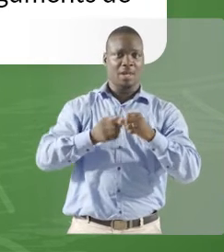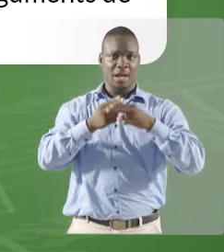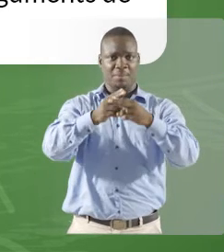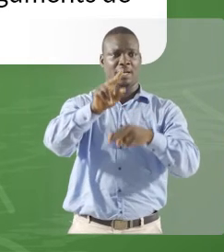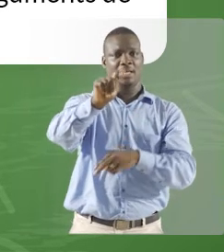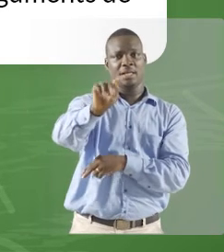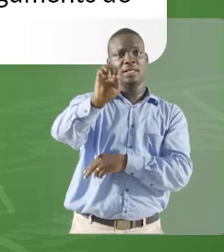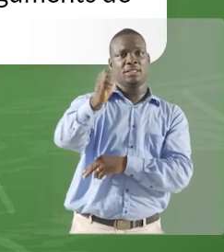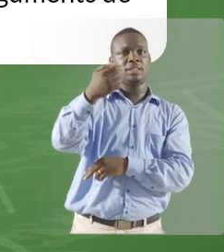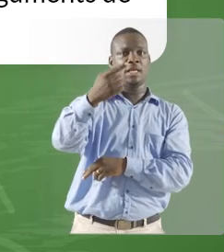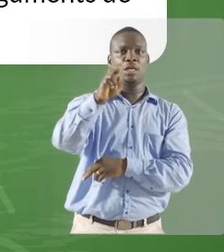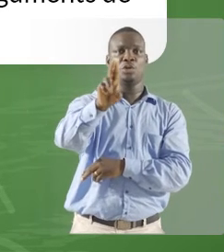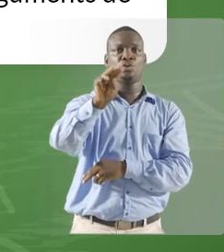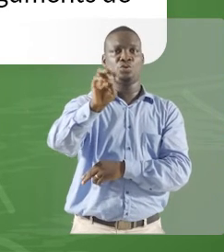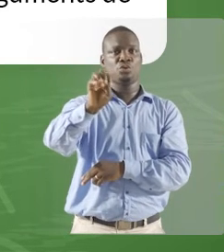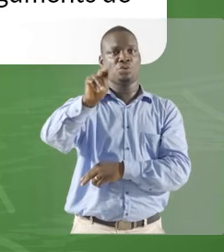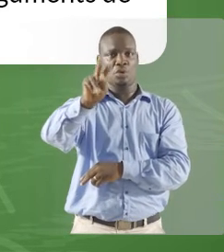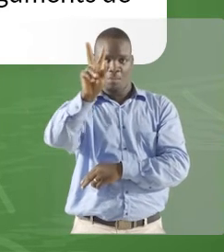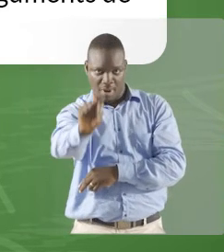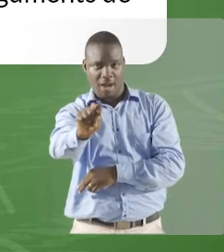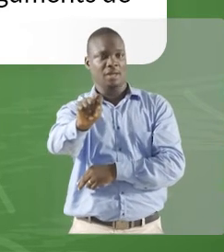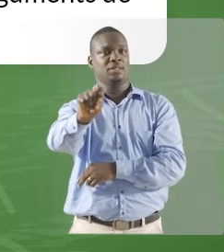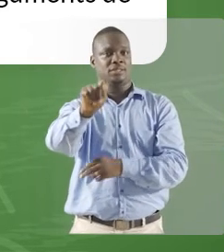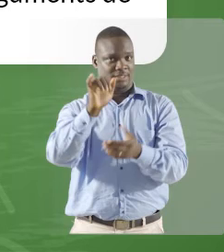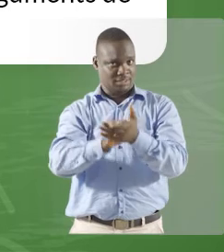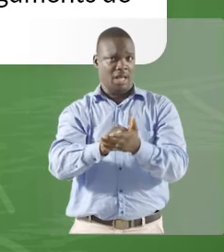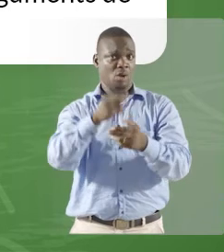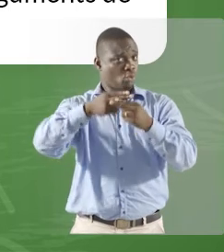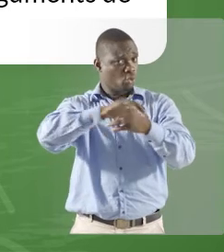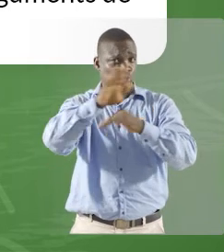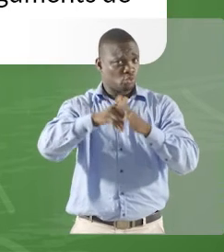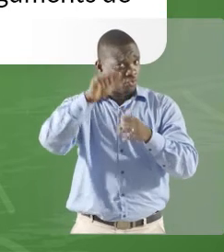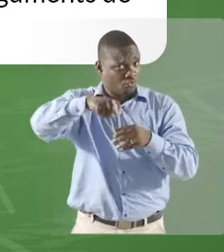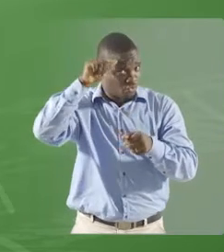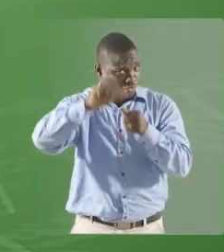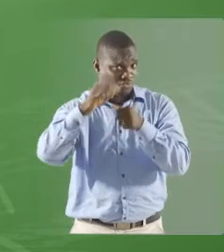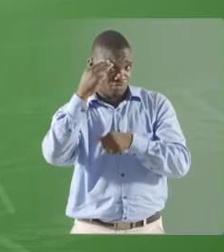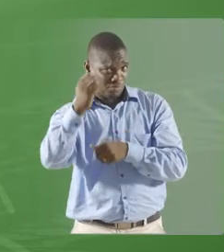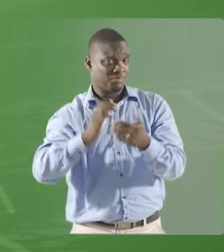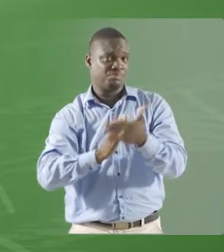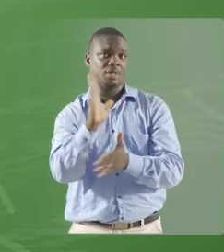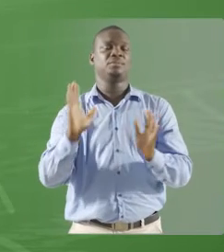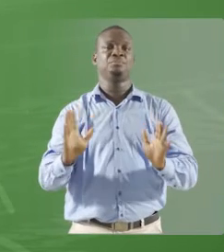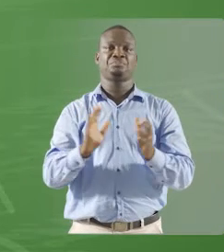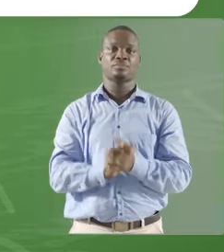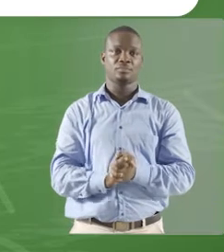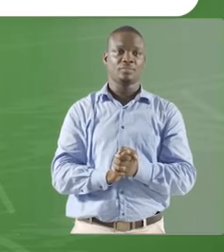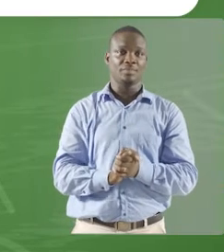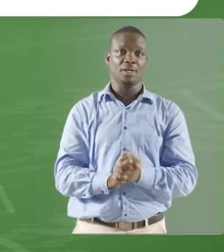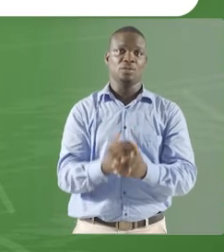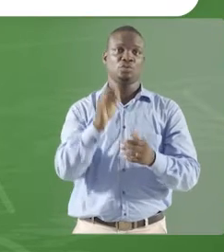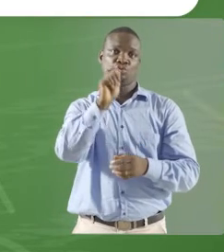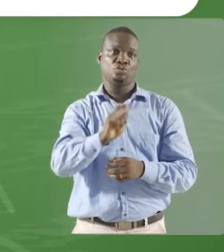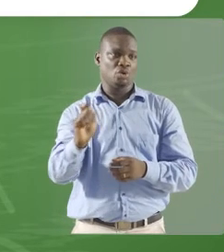enveloppe issue de la transformation des téguments de l'ovule. Alors, nous pouvons dire qu'il